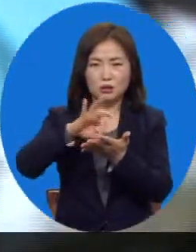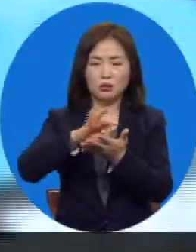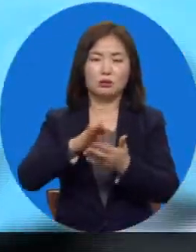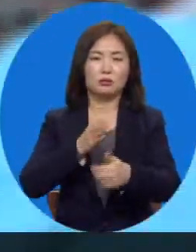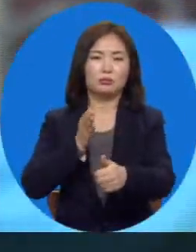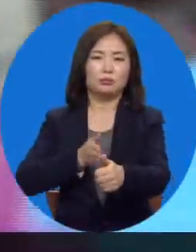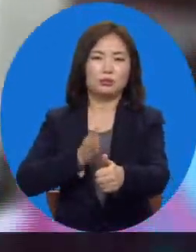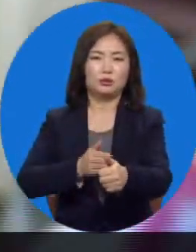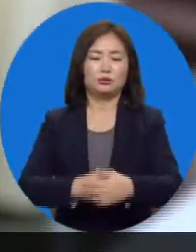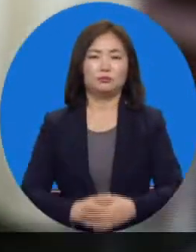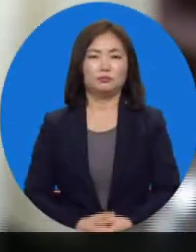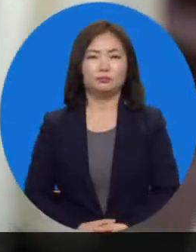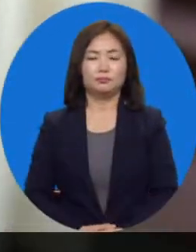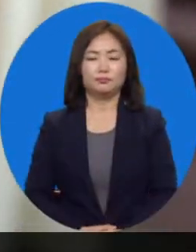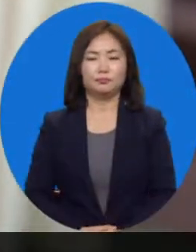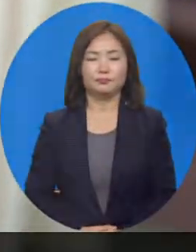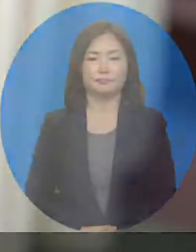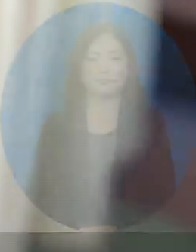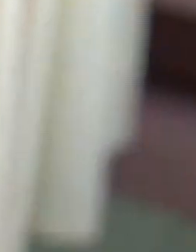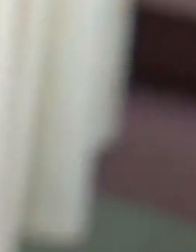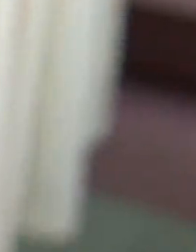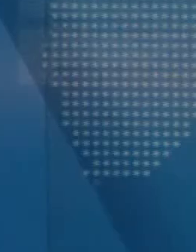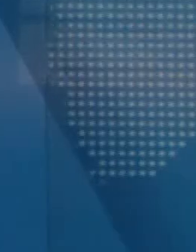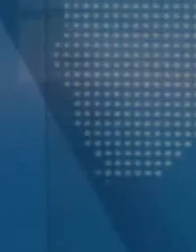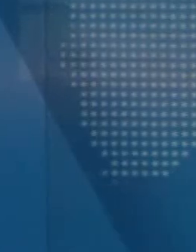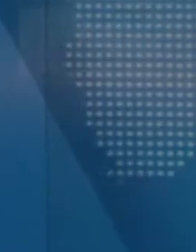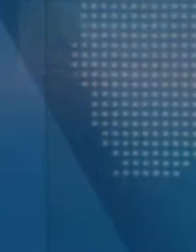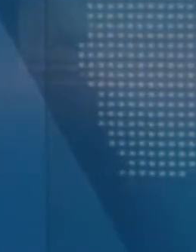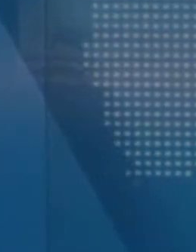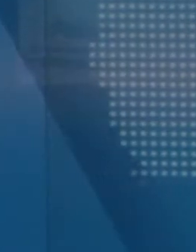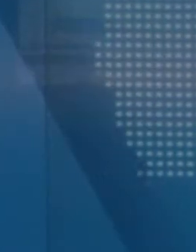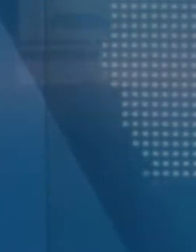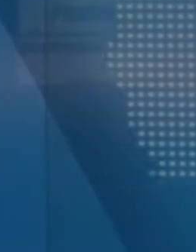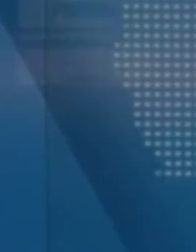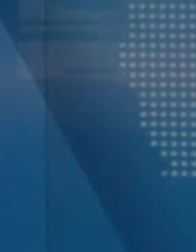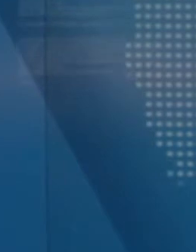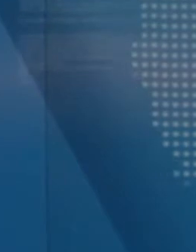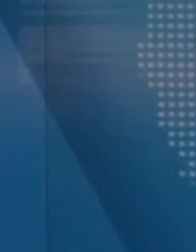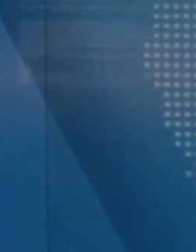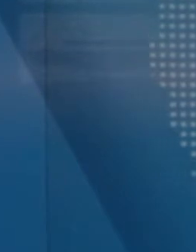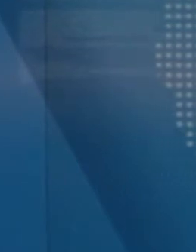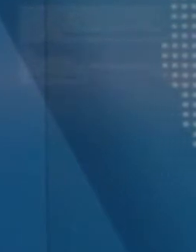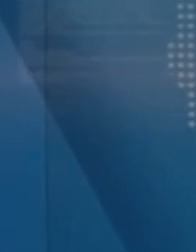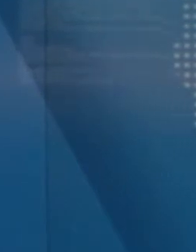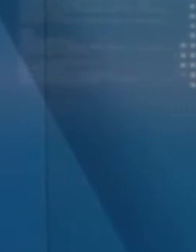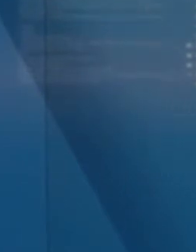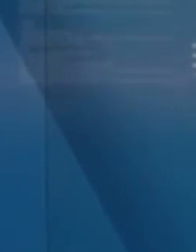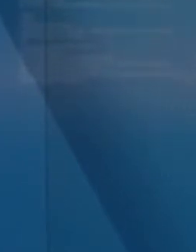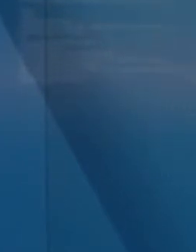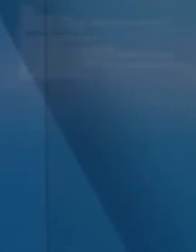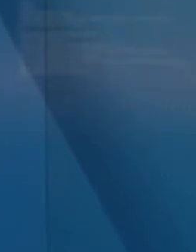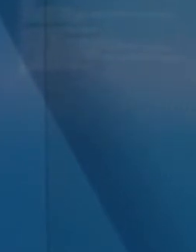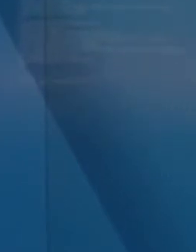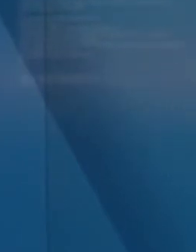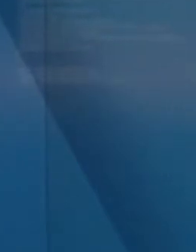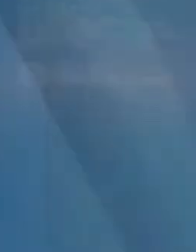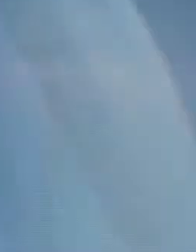최선이라고 대구시는 설명했습니다. 이상으로 MBC 뉴스를 마칩니다. 고맙습니다.